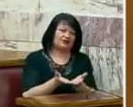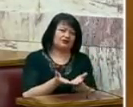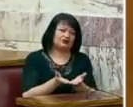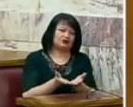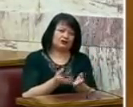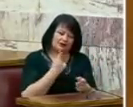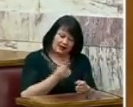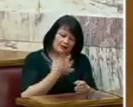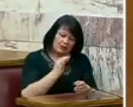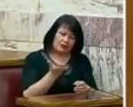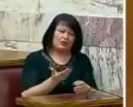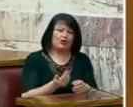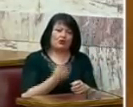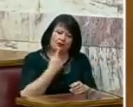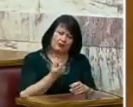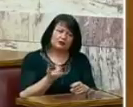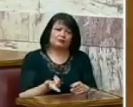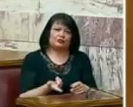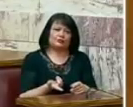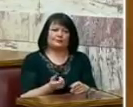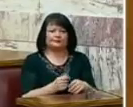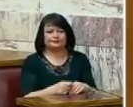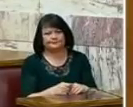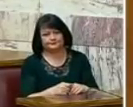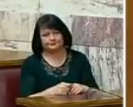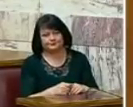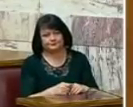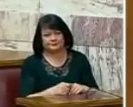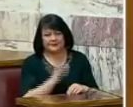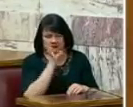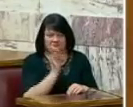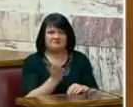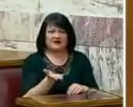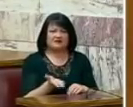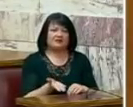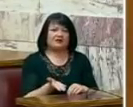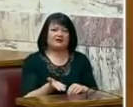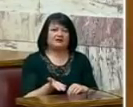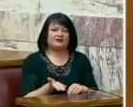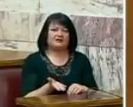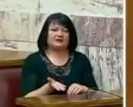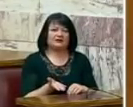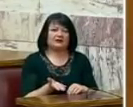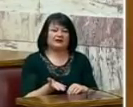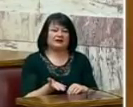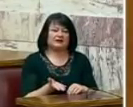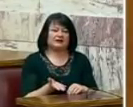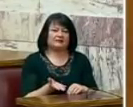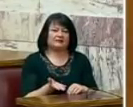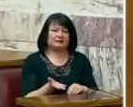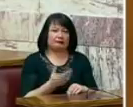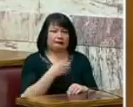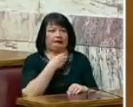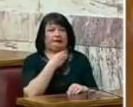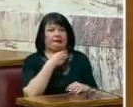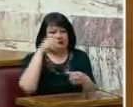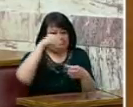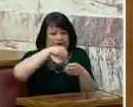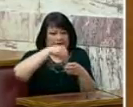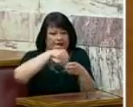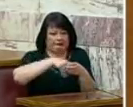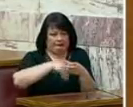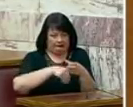όνειρο. Θέλει πολύ θράσος πραγματικά να είσαι βουτυγμένος μέχρι το λαιμό. Ας έχουν